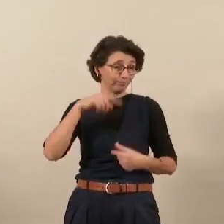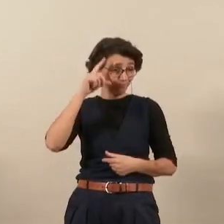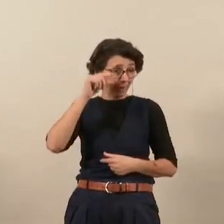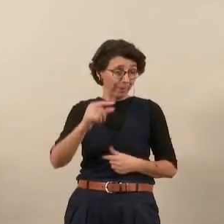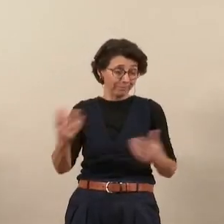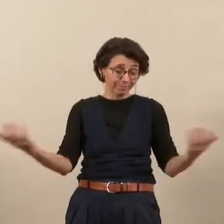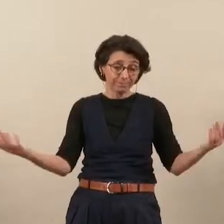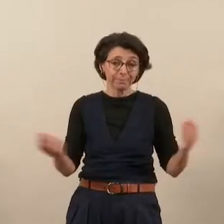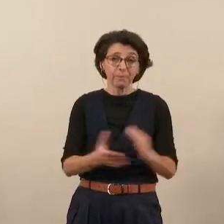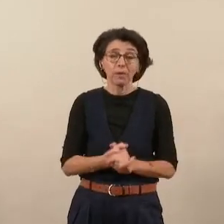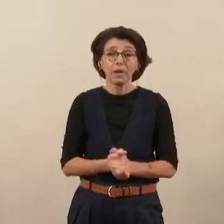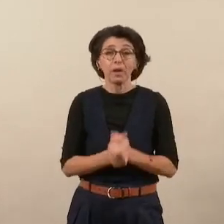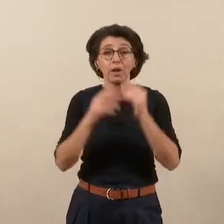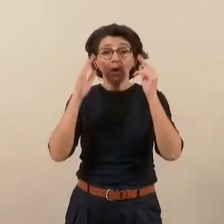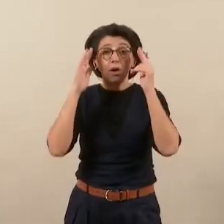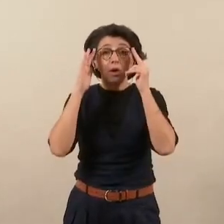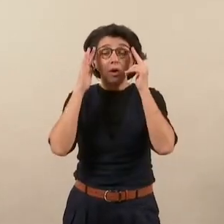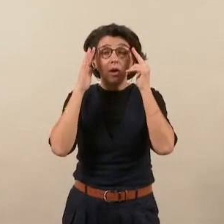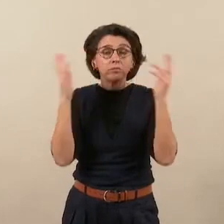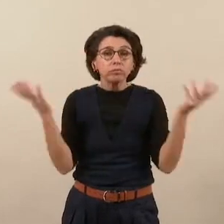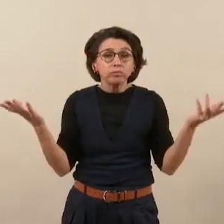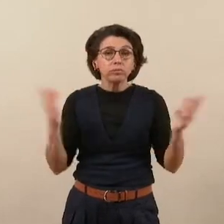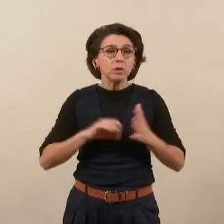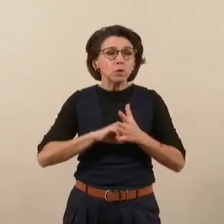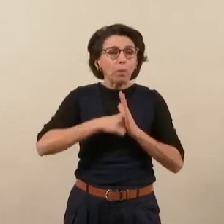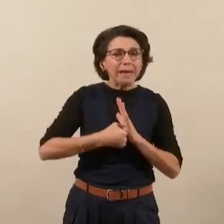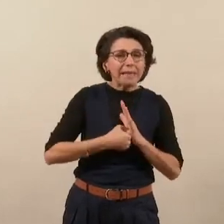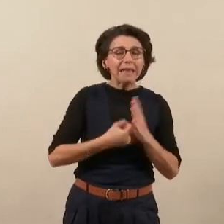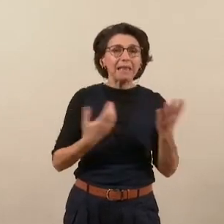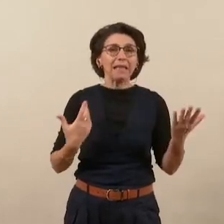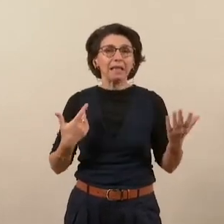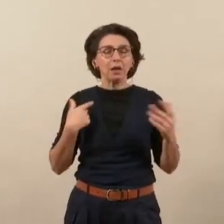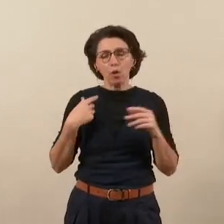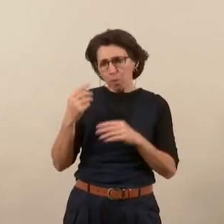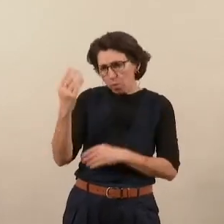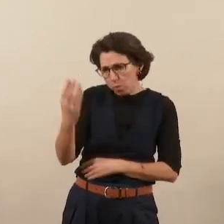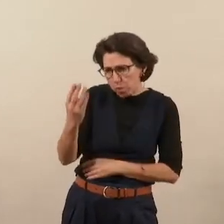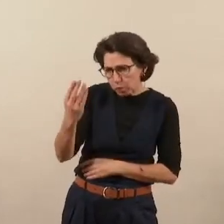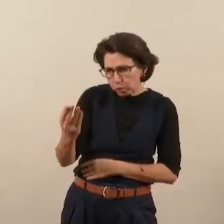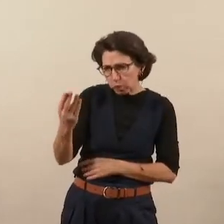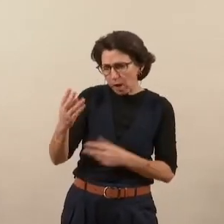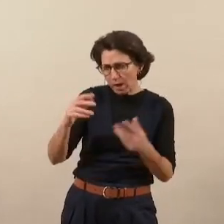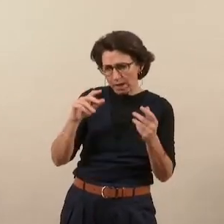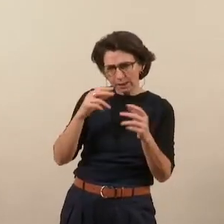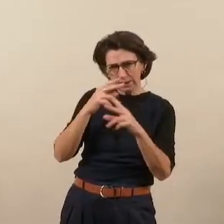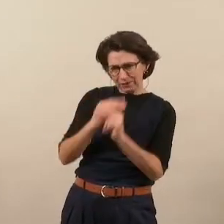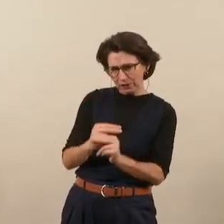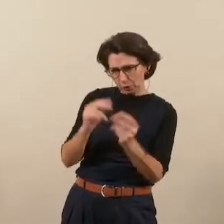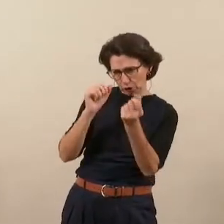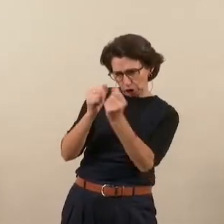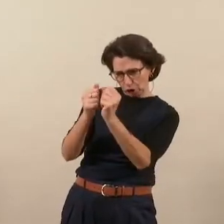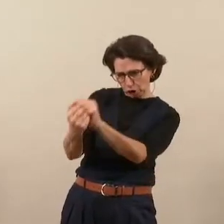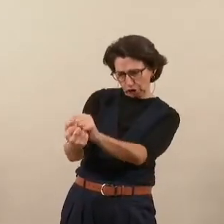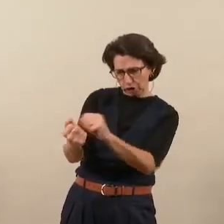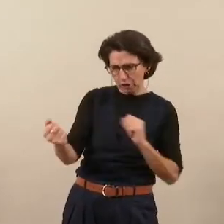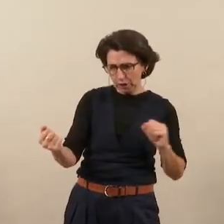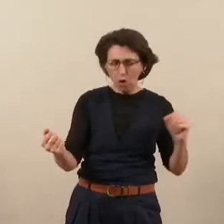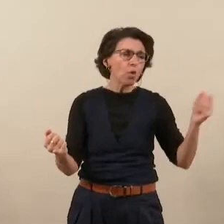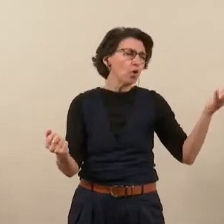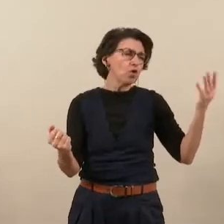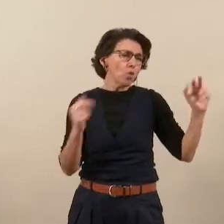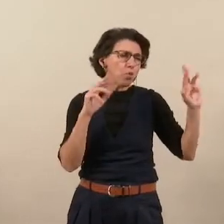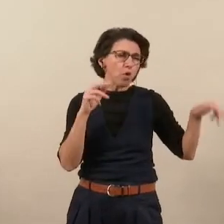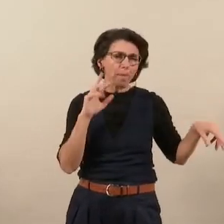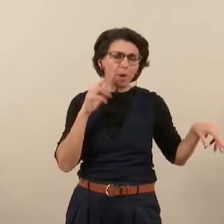la sobriété, qui se résume à la redéfinition du besoin par rapport au superflu, me laisse songeuse.